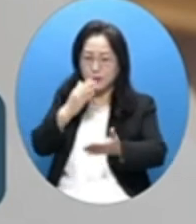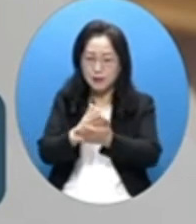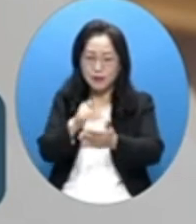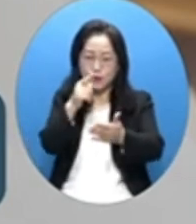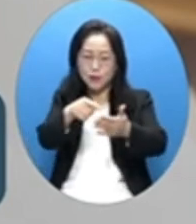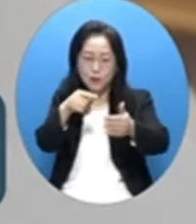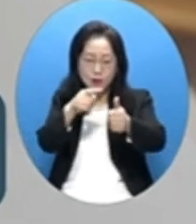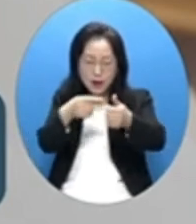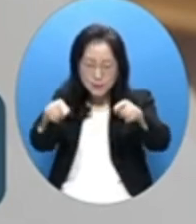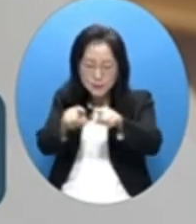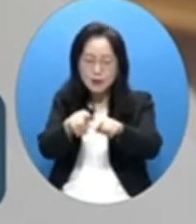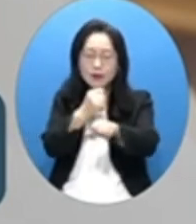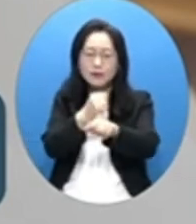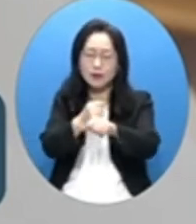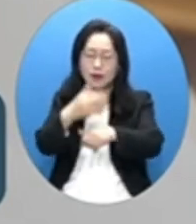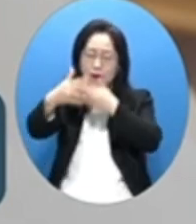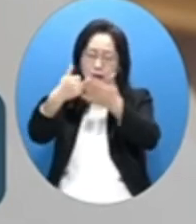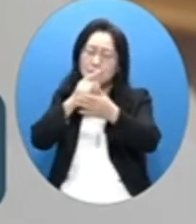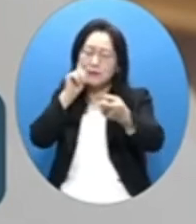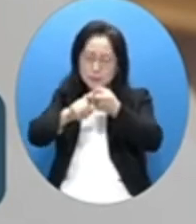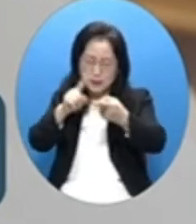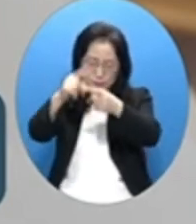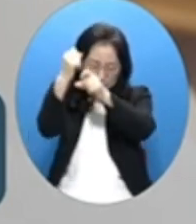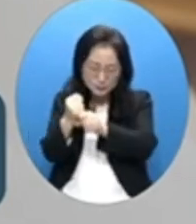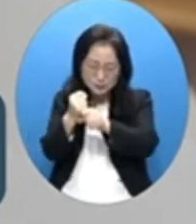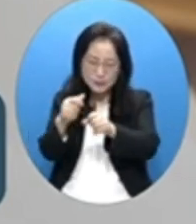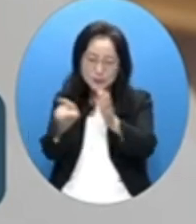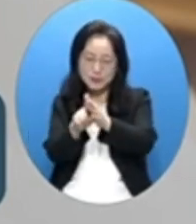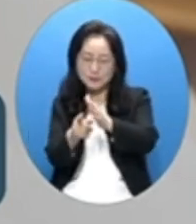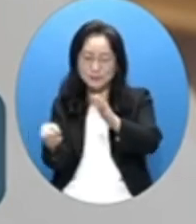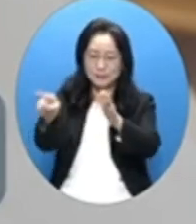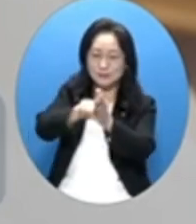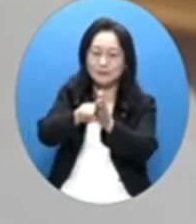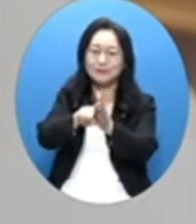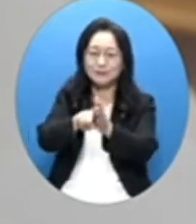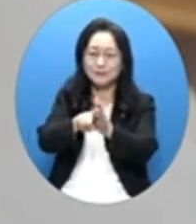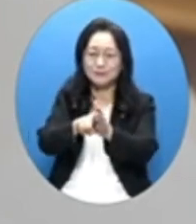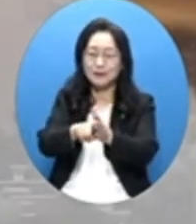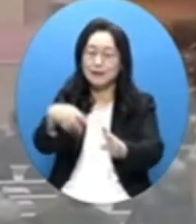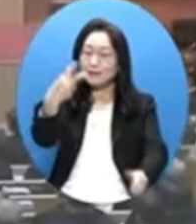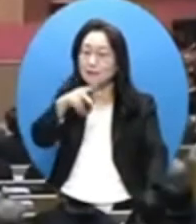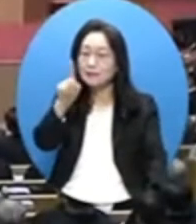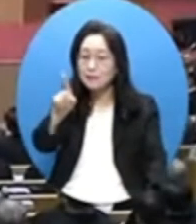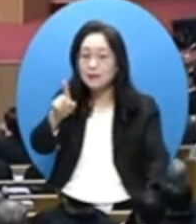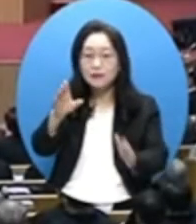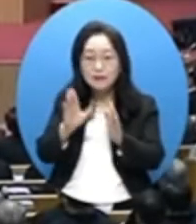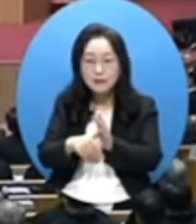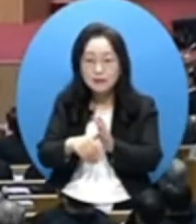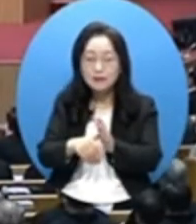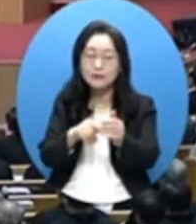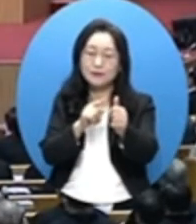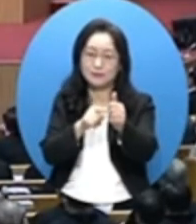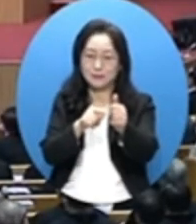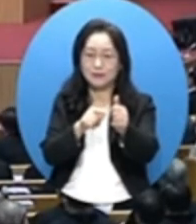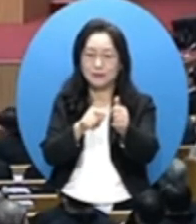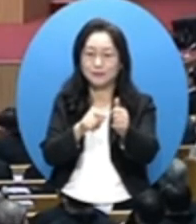함께 합니다 말씀을 붙잡고 그는 믿음으로 일어났습니다 2001년도에 그가